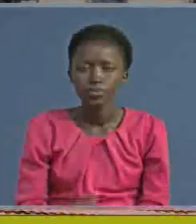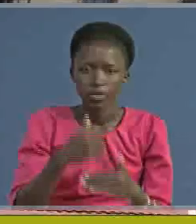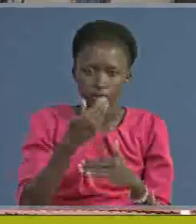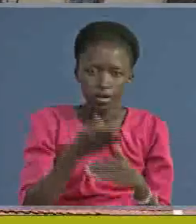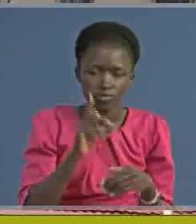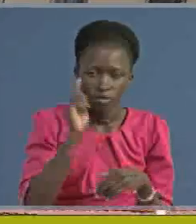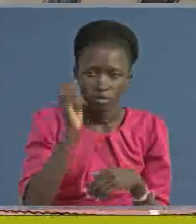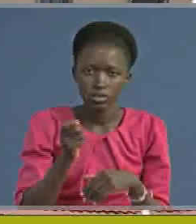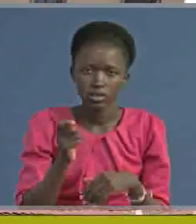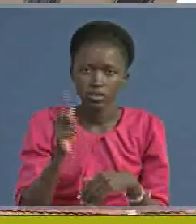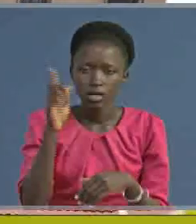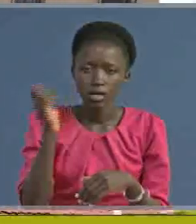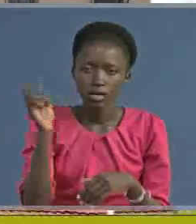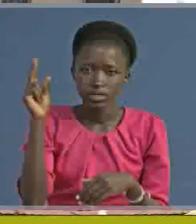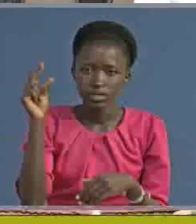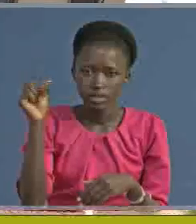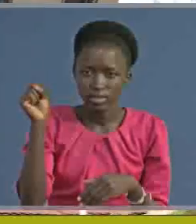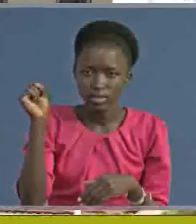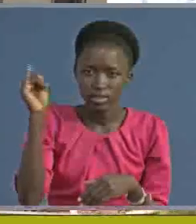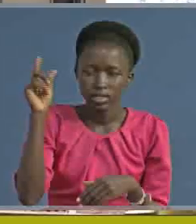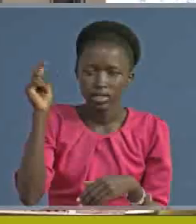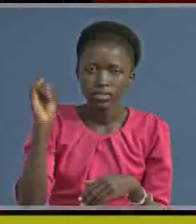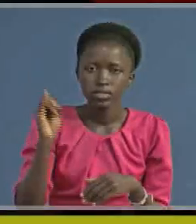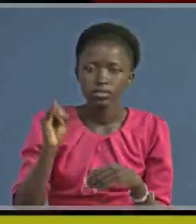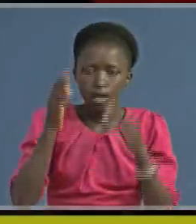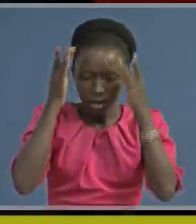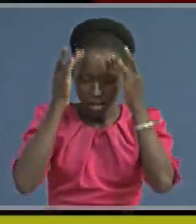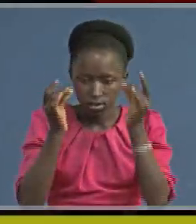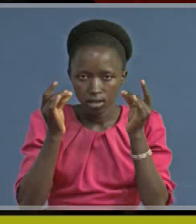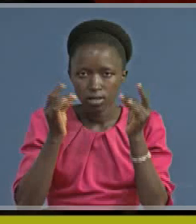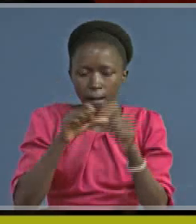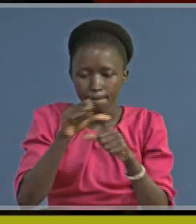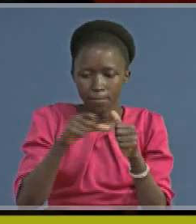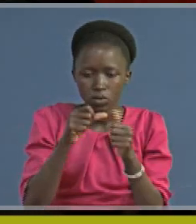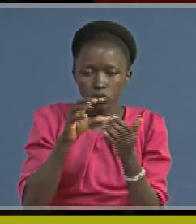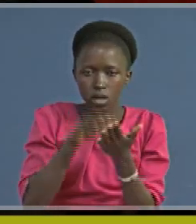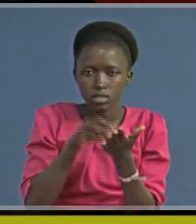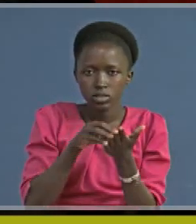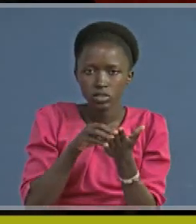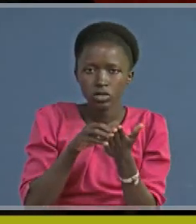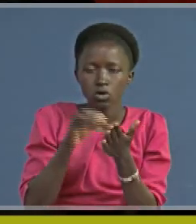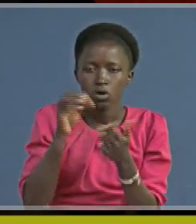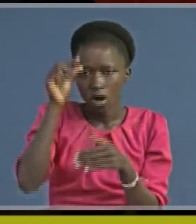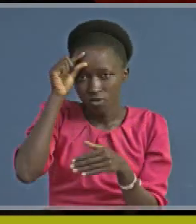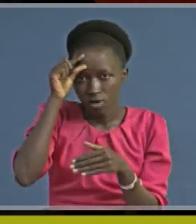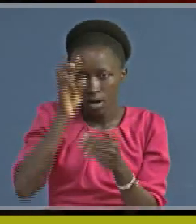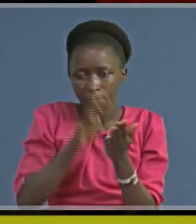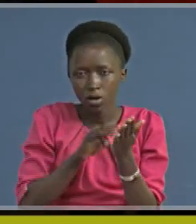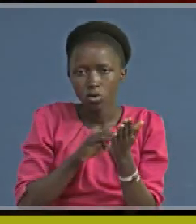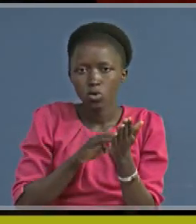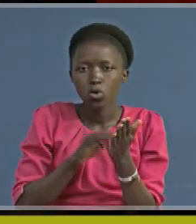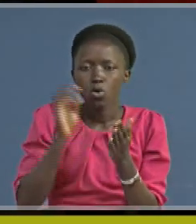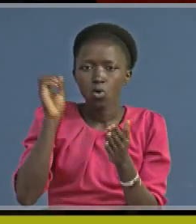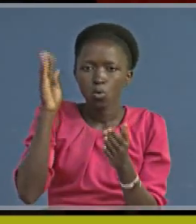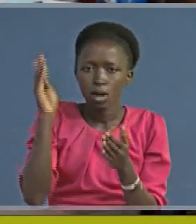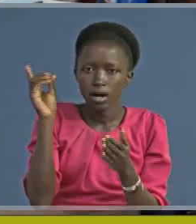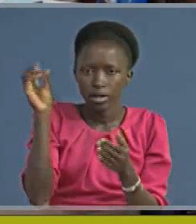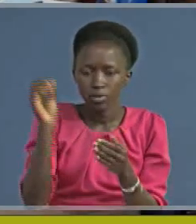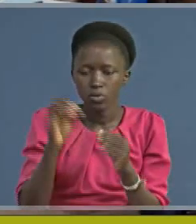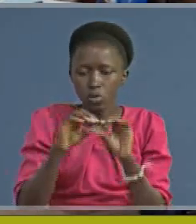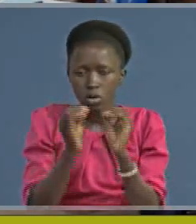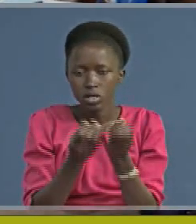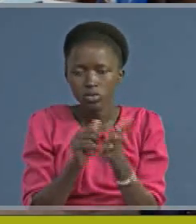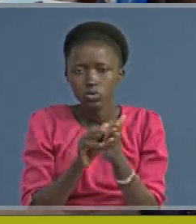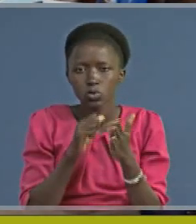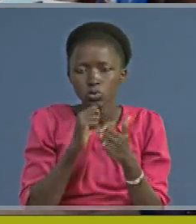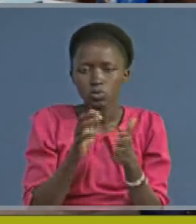Baada ya jaji Jesse Lesito mahakama ya mahakamani kutoa uamuzi wake kuhusiana na kesi inayomkabili gavana wa Migori Okoth Obado, mashirika